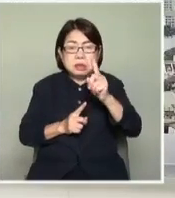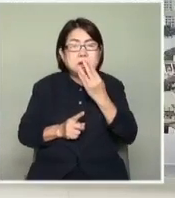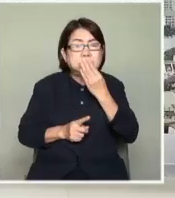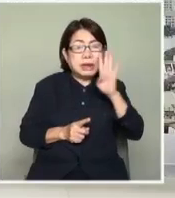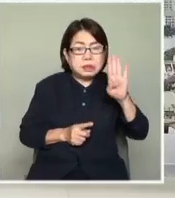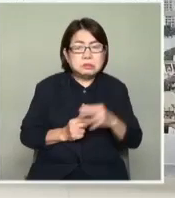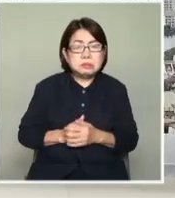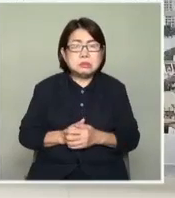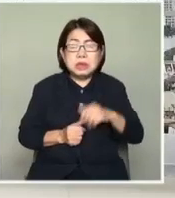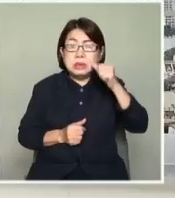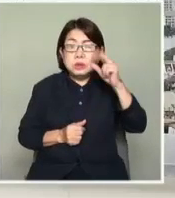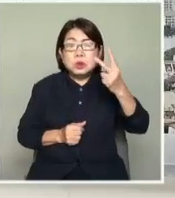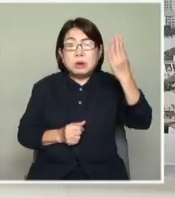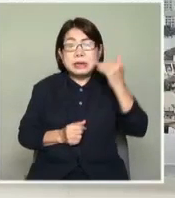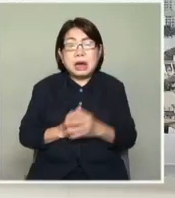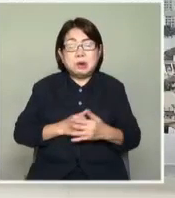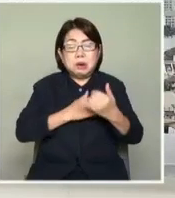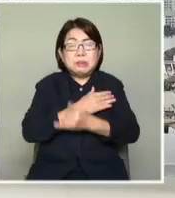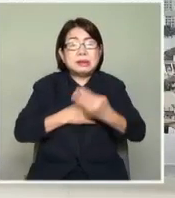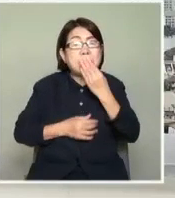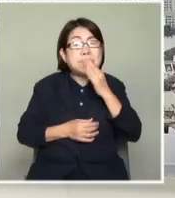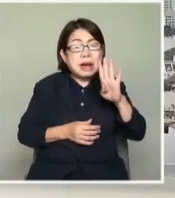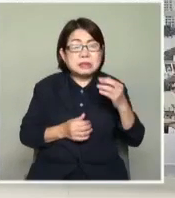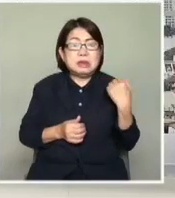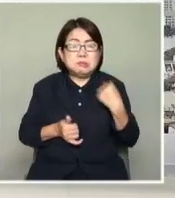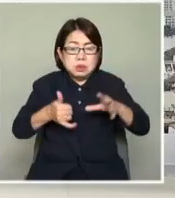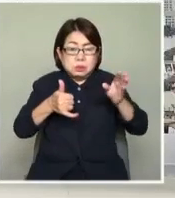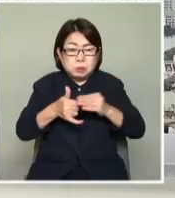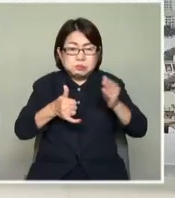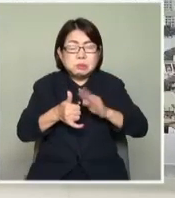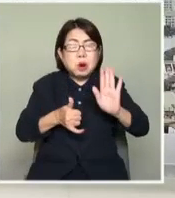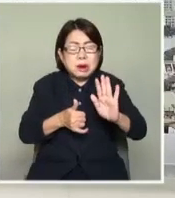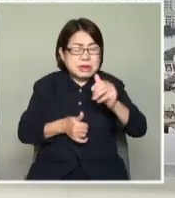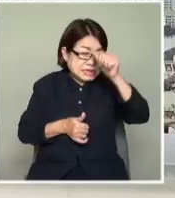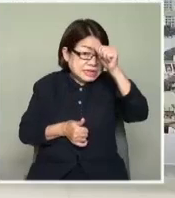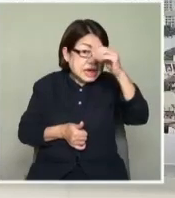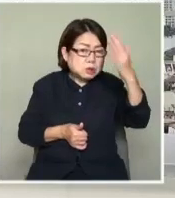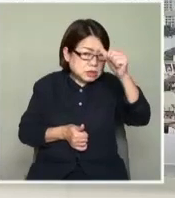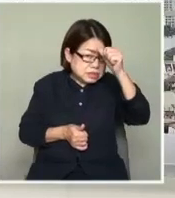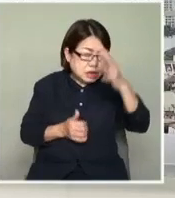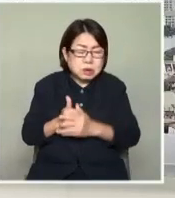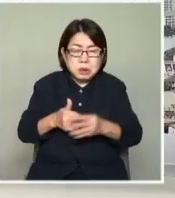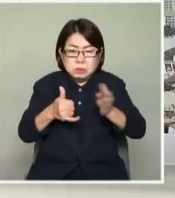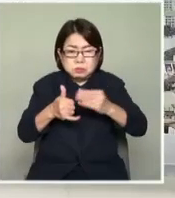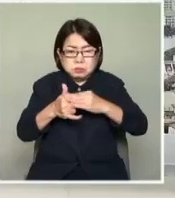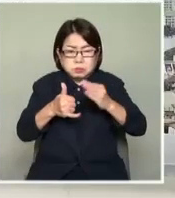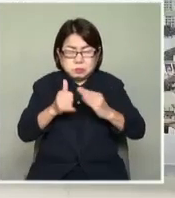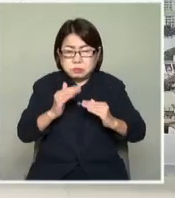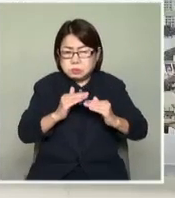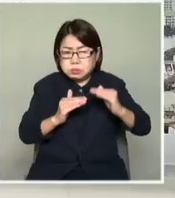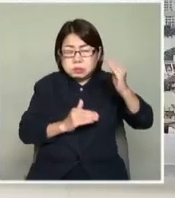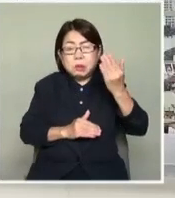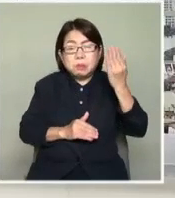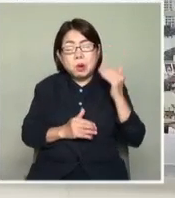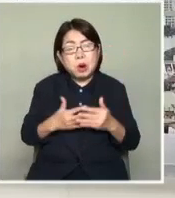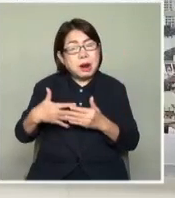คะเพราะว่าช่วง2วันที่ผ่านมานี้เนี่ยตัวเลขผู้ติดเชื้อรายวันของอินเดียทะลุทำลายสถิติที่สหรัฐอเมริกาเคยท